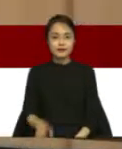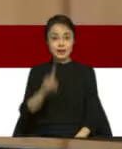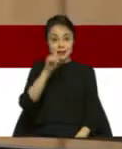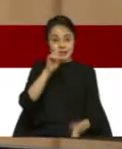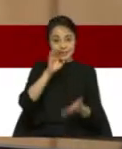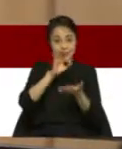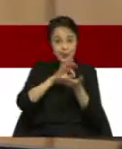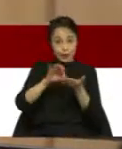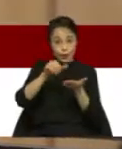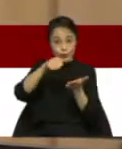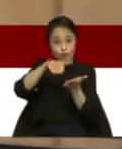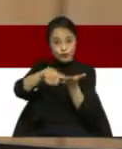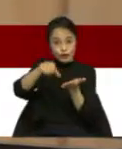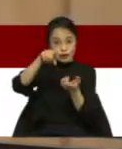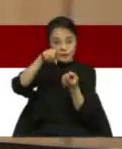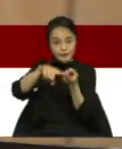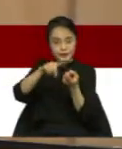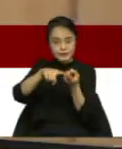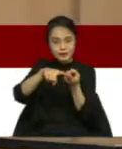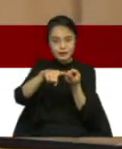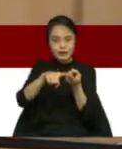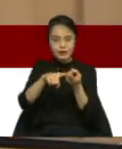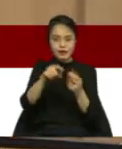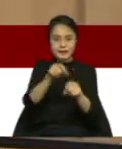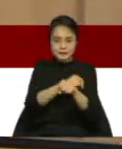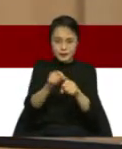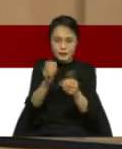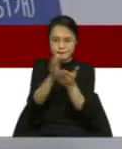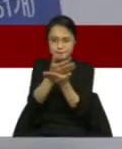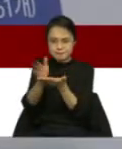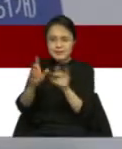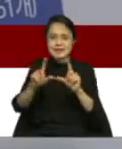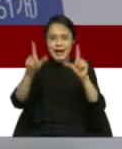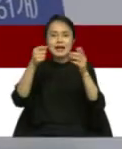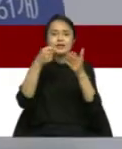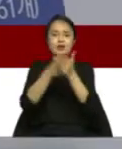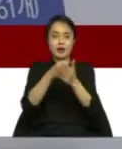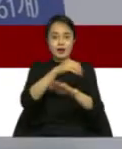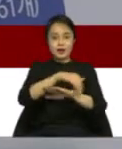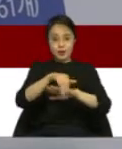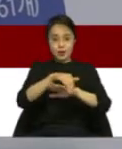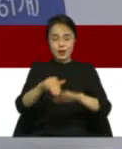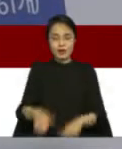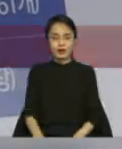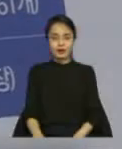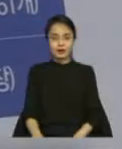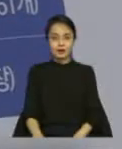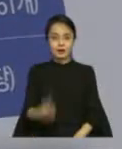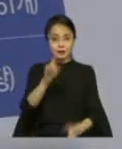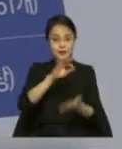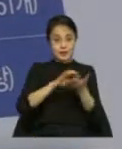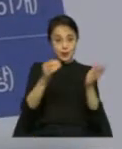분리배출하는 폐비닐 분리배출 요일제를 도입합니다. 이미 활용된 일회용품은